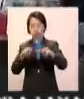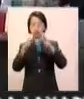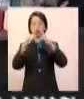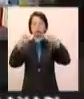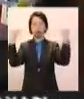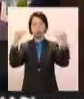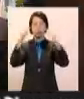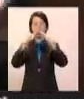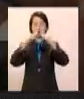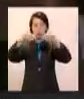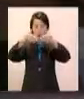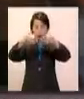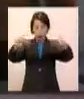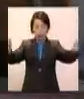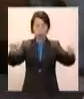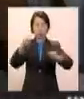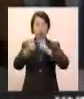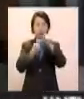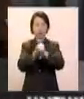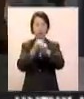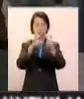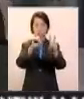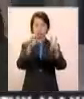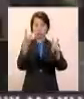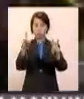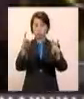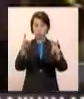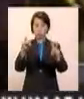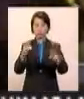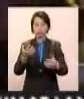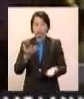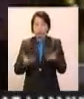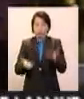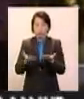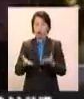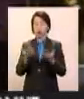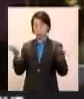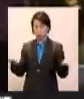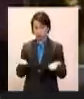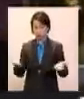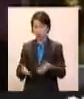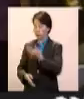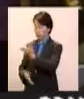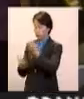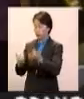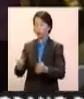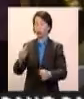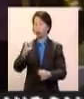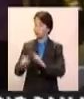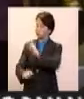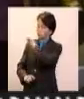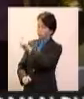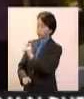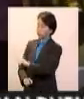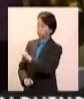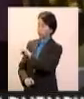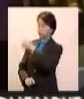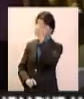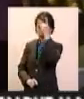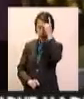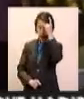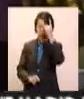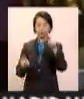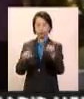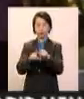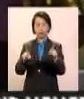Terbuka Malaysia MRTM Christmas bagi tahun 2018. Baik. Mungkin kesempatan ini juga Datuk, kita ingin bertanya kepada Datuk sendiri